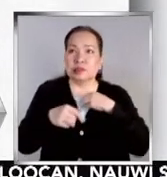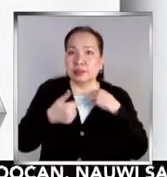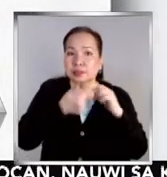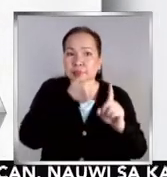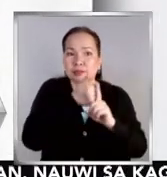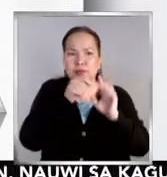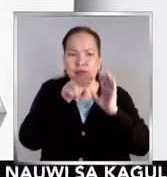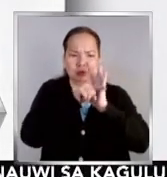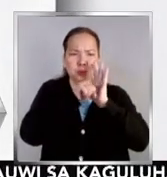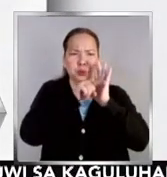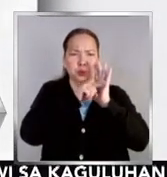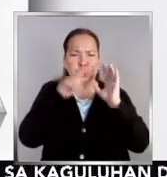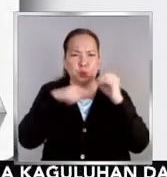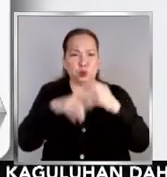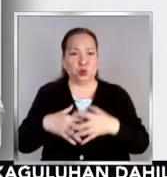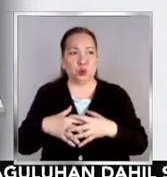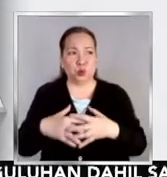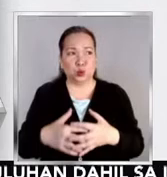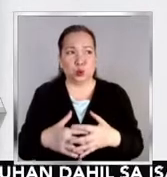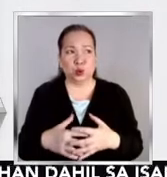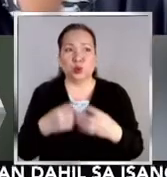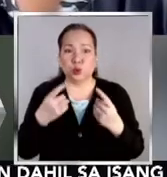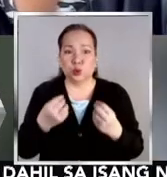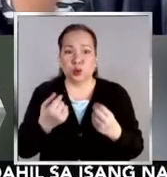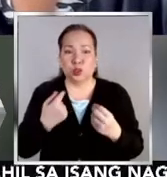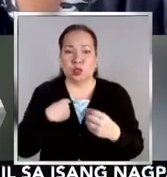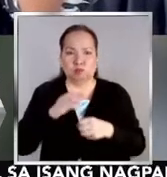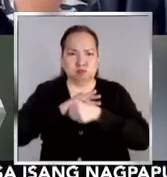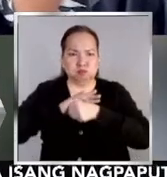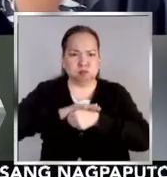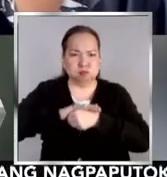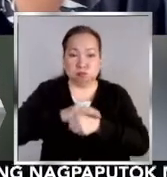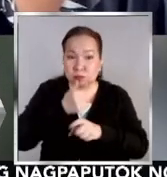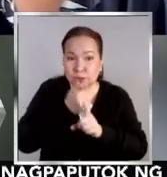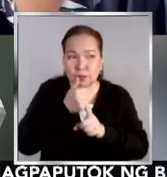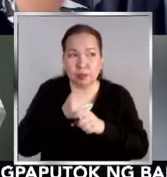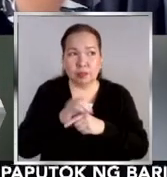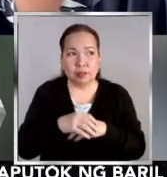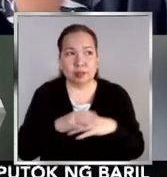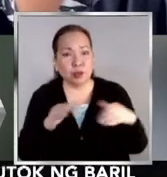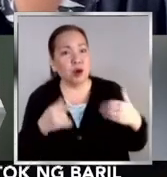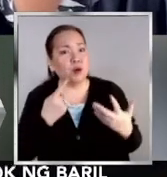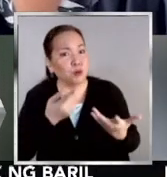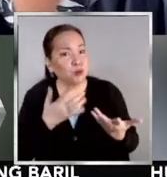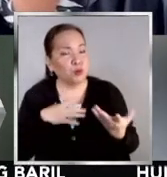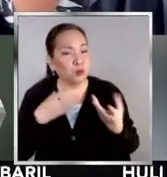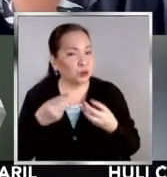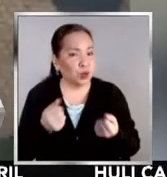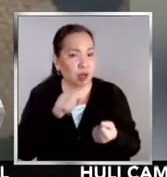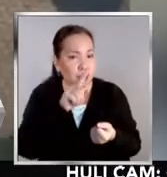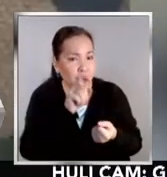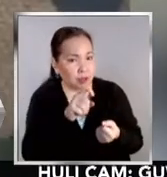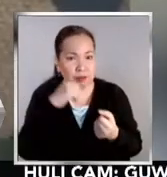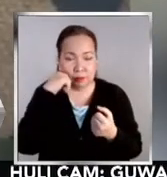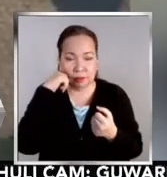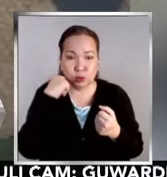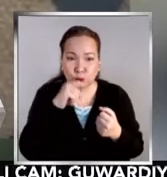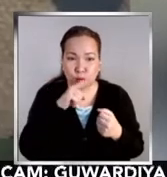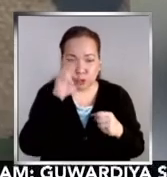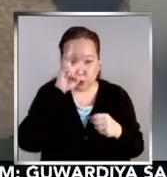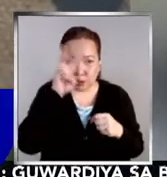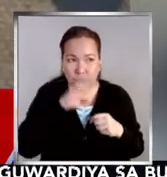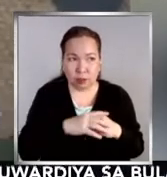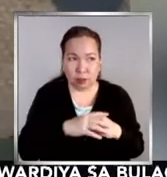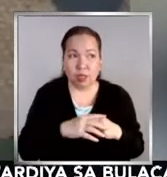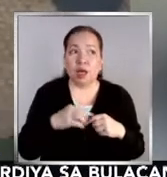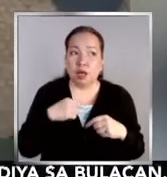pagbubuntis. Nag-develop siya ng anxiety. How did you get over that, you know, anxiety? Well, I started